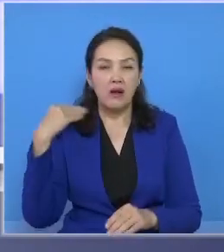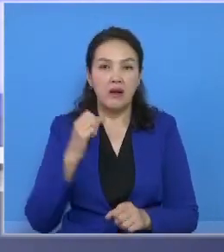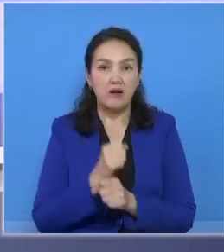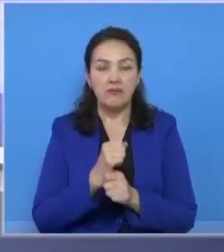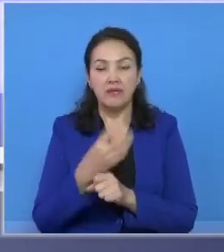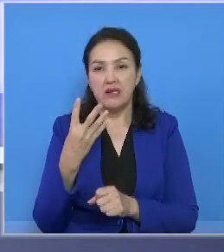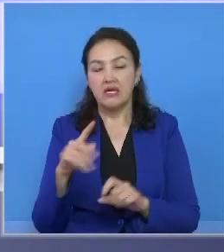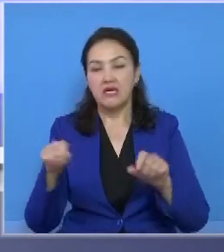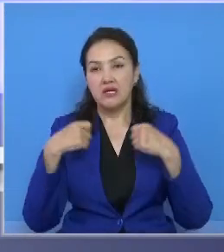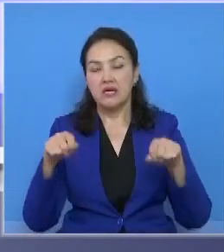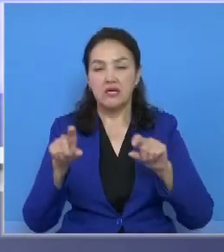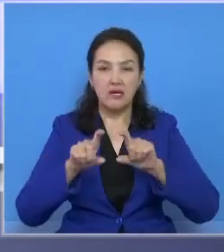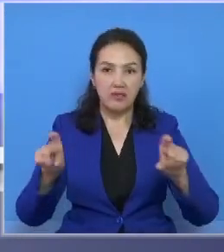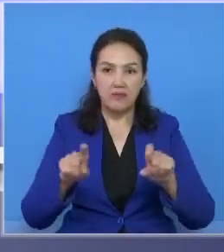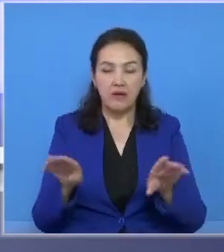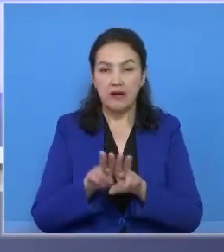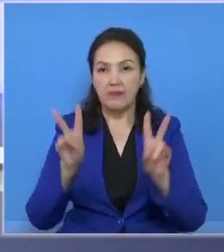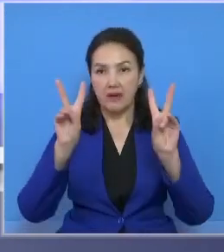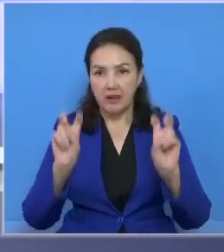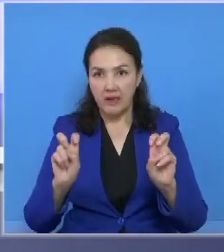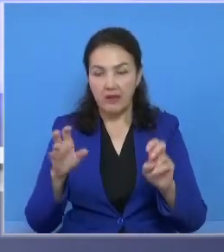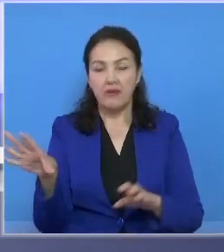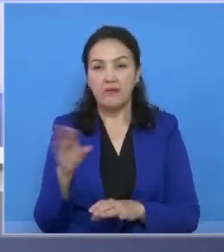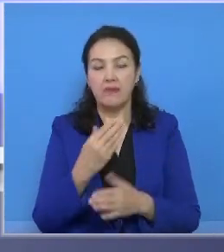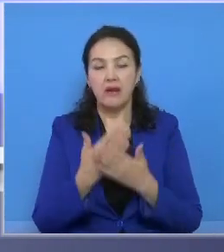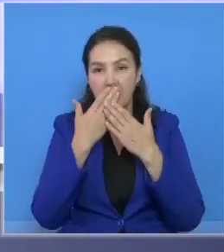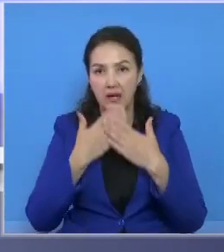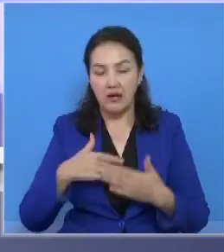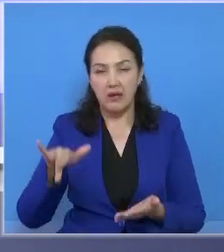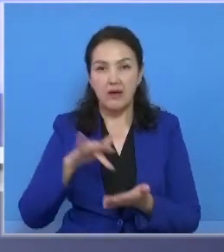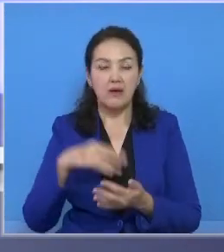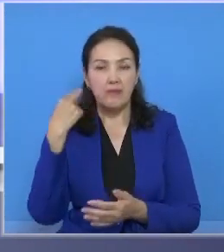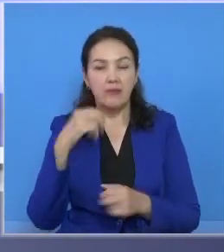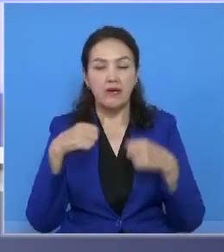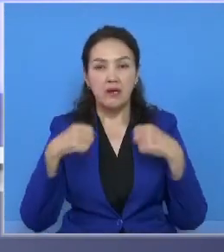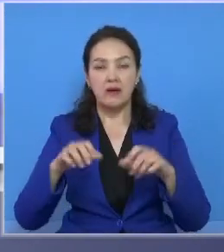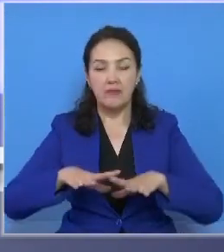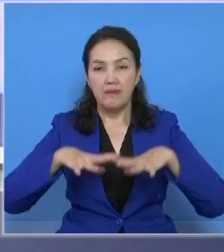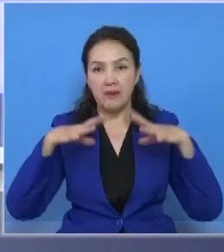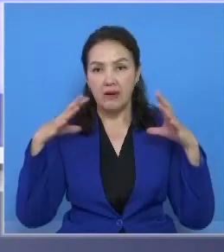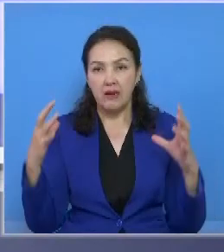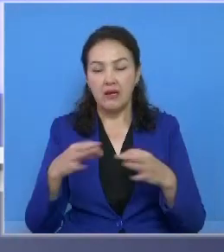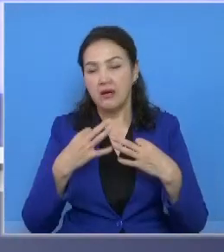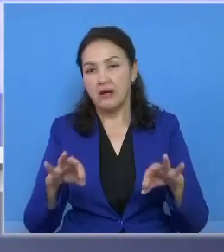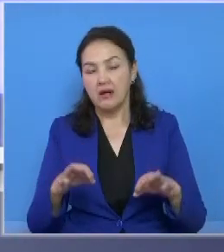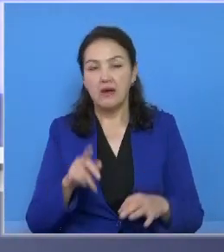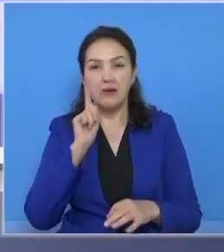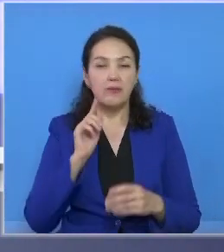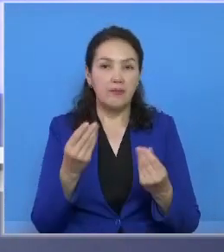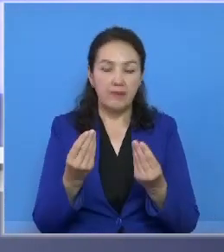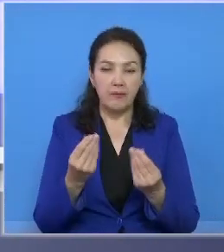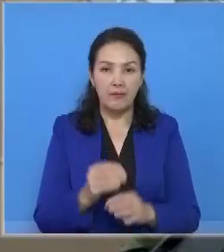действуют 4 торговых заведения под этим названием. Все они полюбились горожанам качественным товаром, большим ассортиментом и доступными